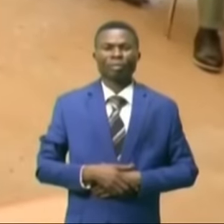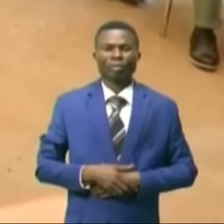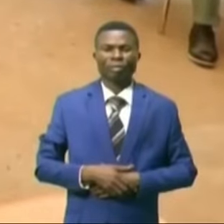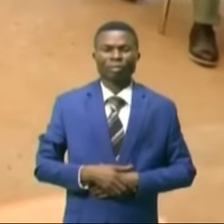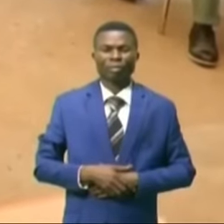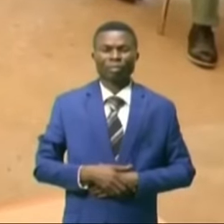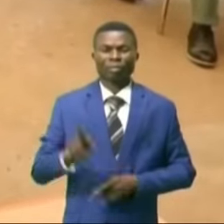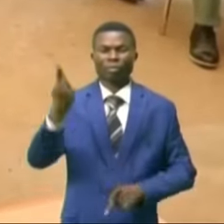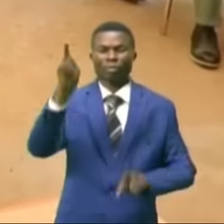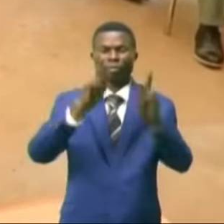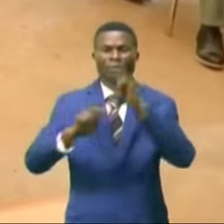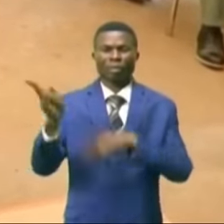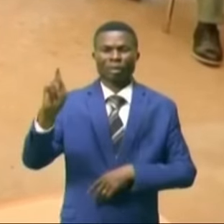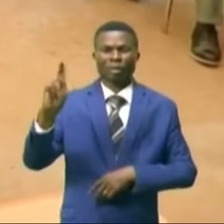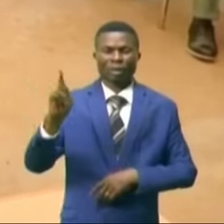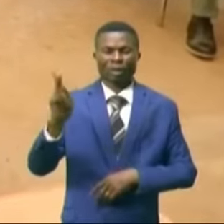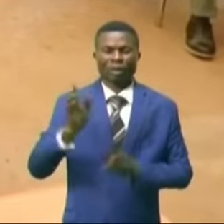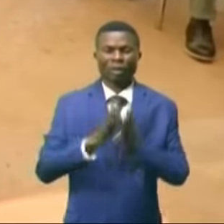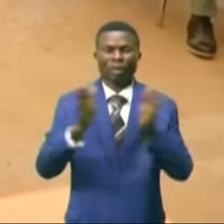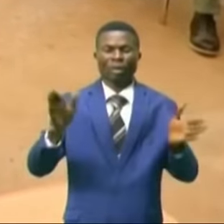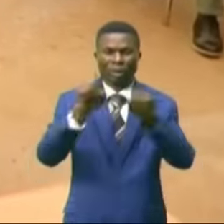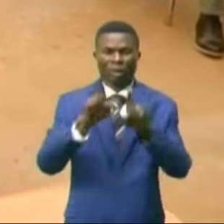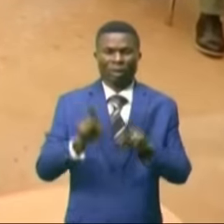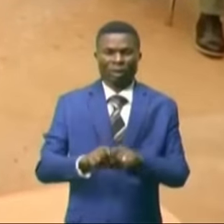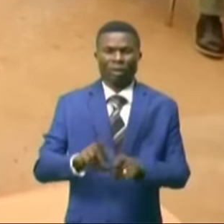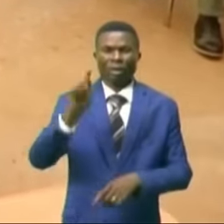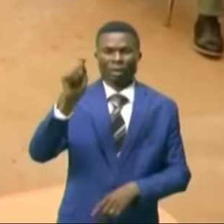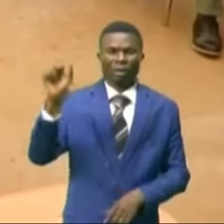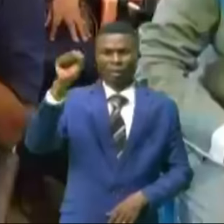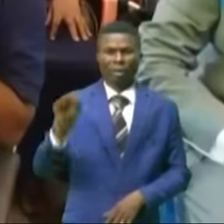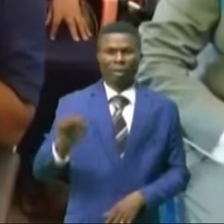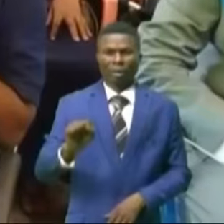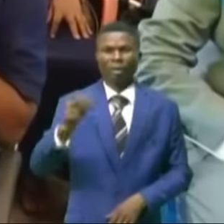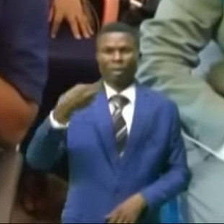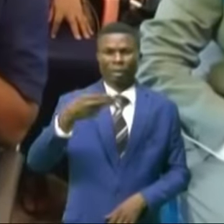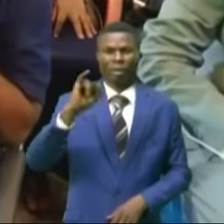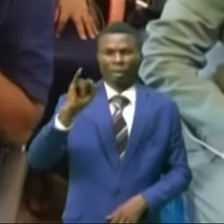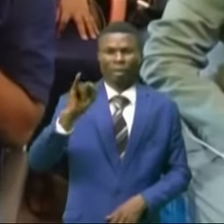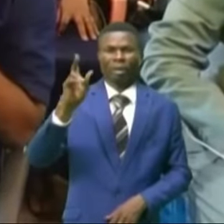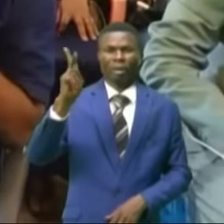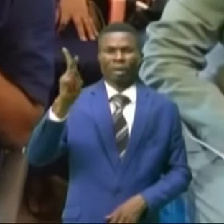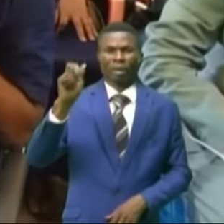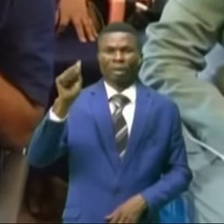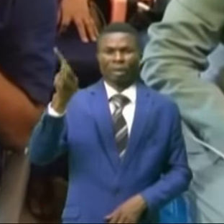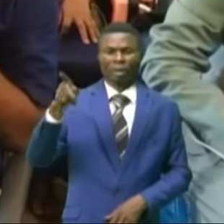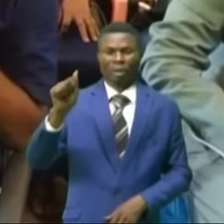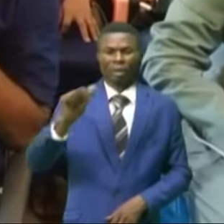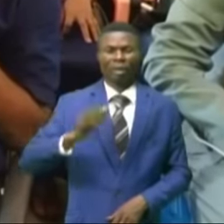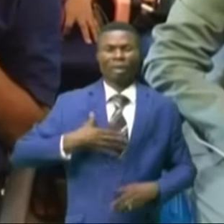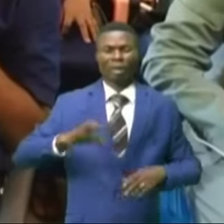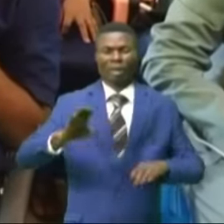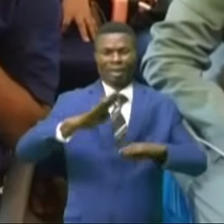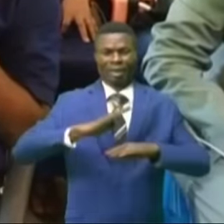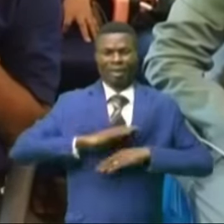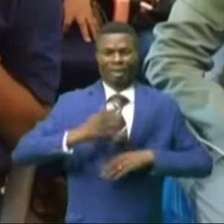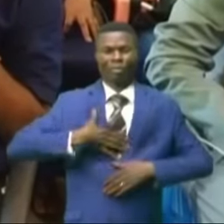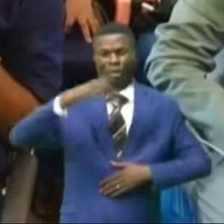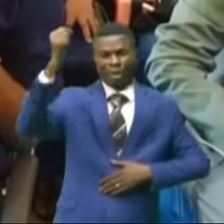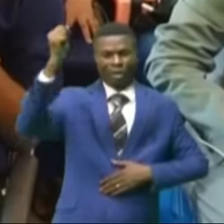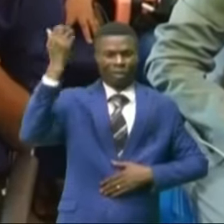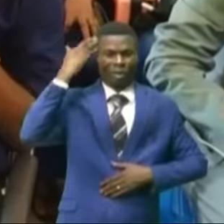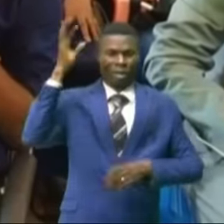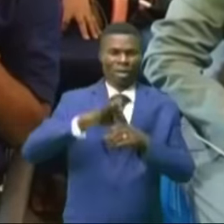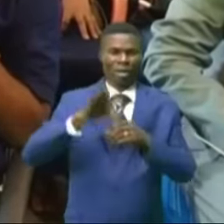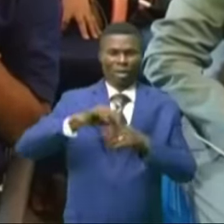La population du Kasaï, en général et celle de Tshikapa en particulier, est satisfaite de la victoire de Crispin Mukendi à l'élection de